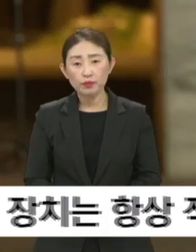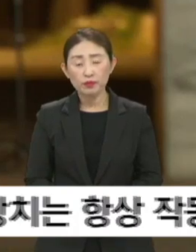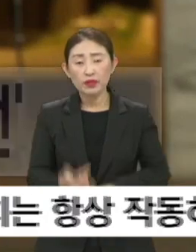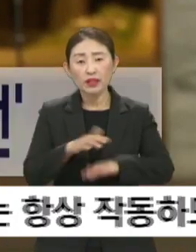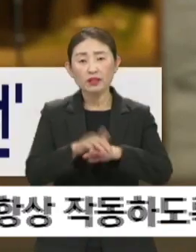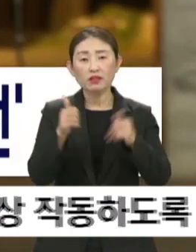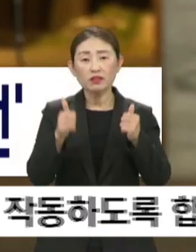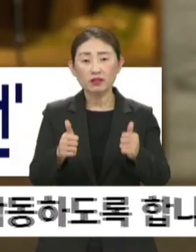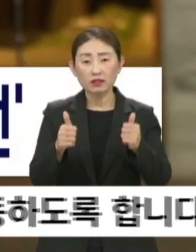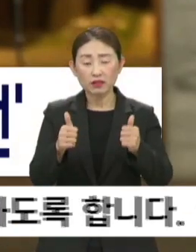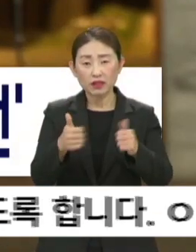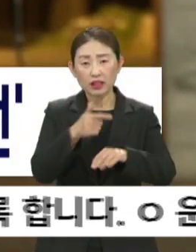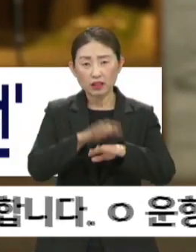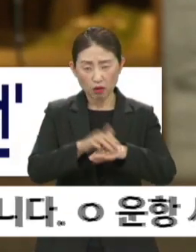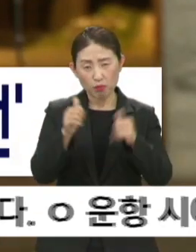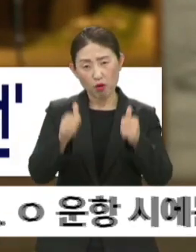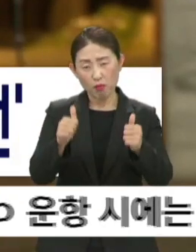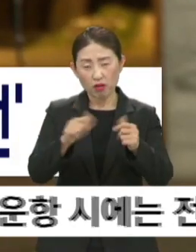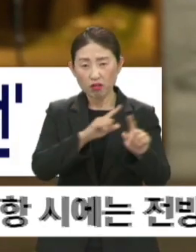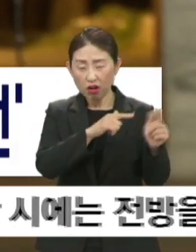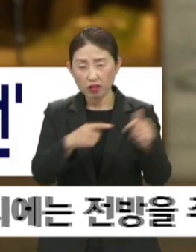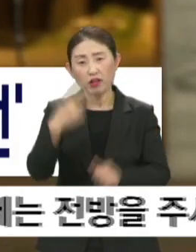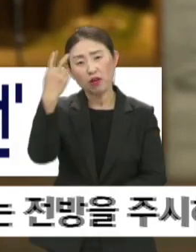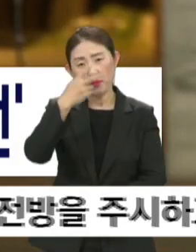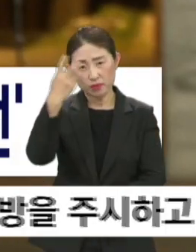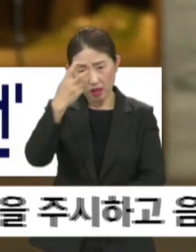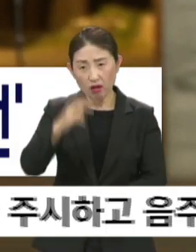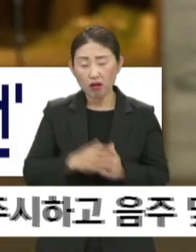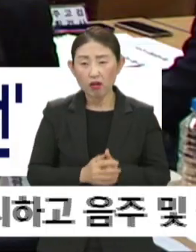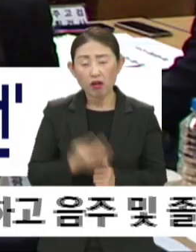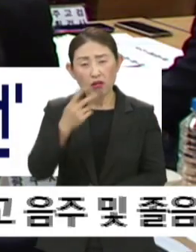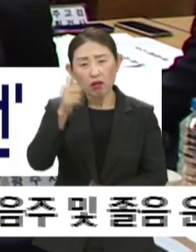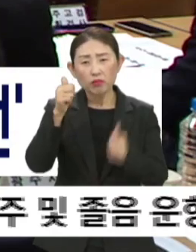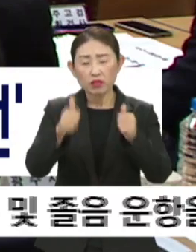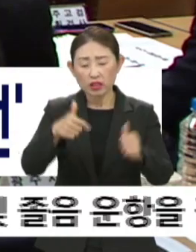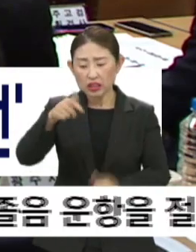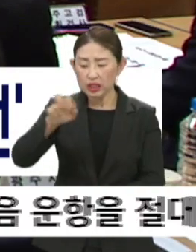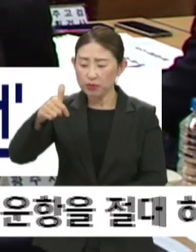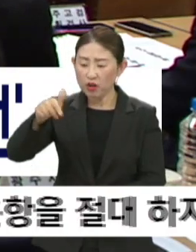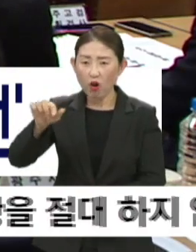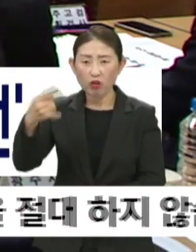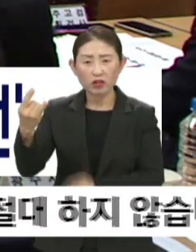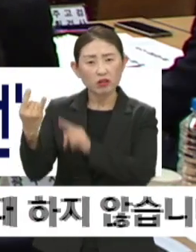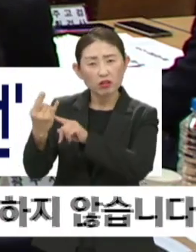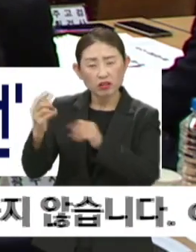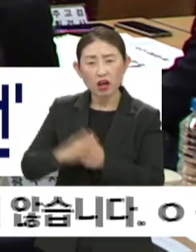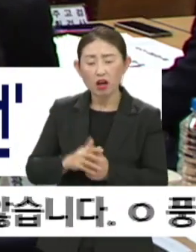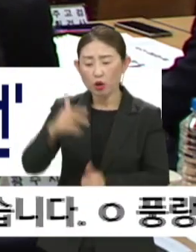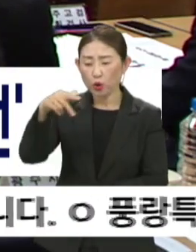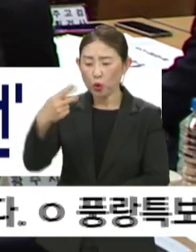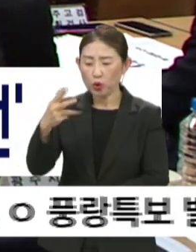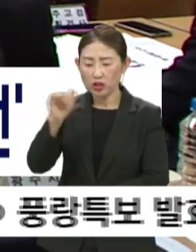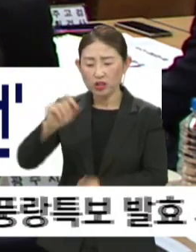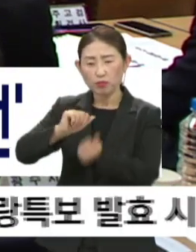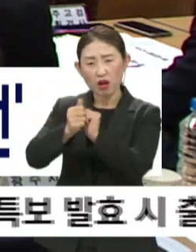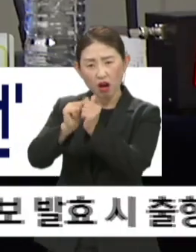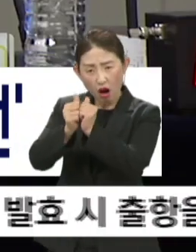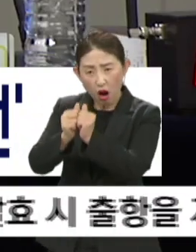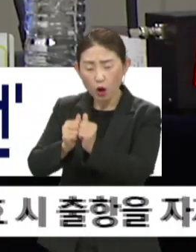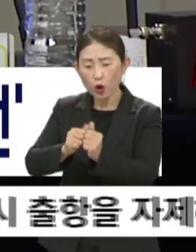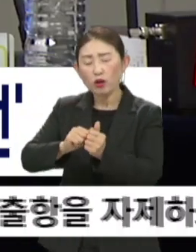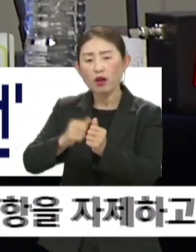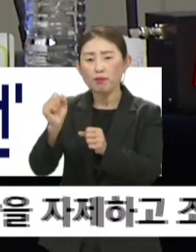대전에서 열린 국회 법제사법위원회 국정감사에서 검찰의 김건희 여사 도이치모터스 주가 조작 혐의 불기소 처분을